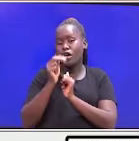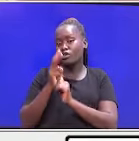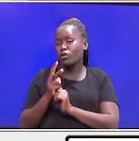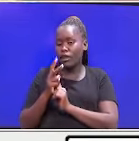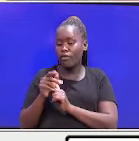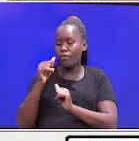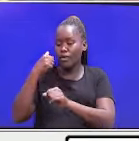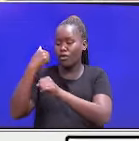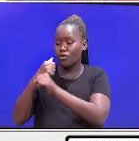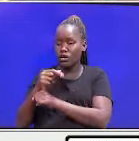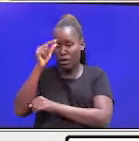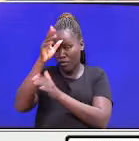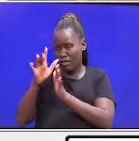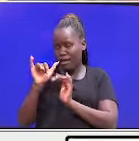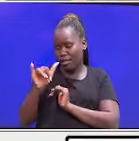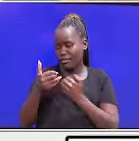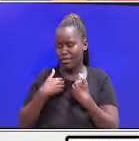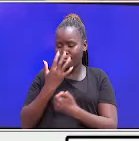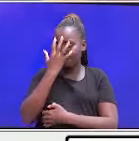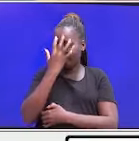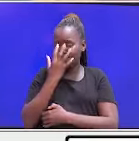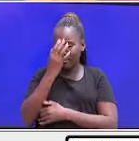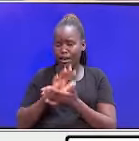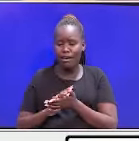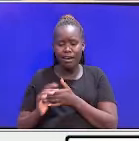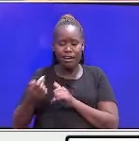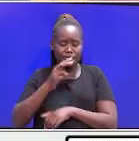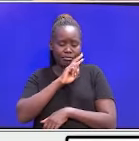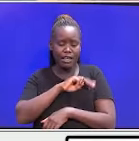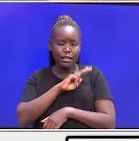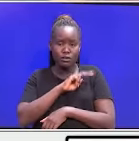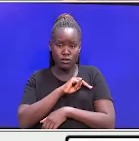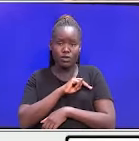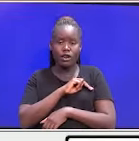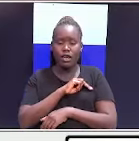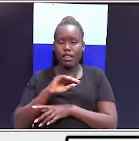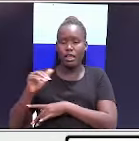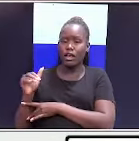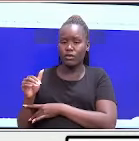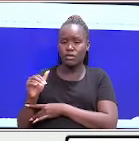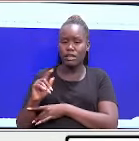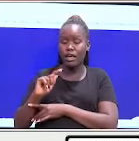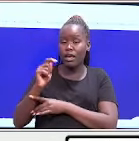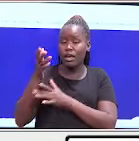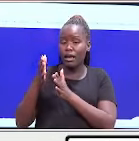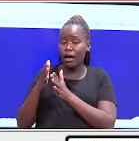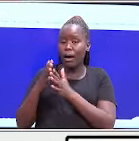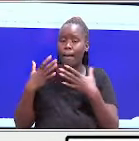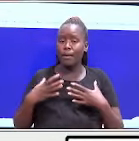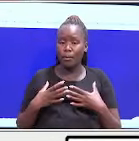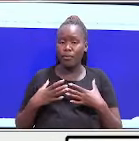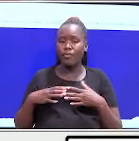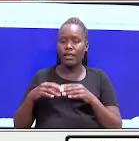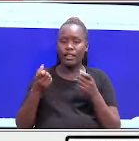vya gavana huyo vimeleta aibu, dharau na madhara kwa bunge la kaunti, wananchi wa Kericho na afisi ya